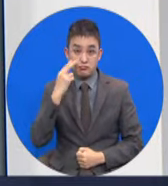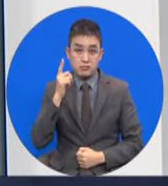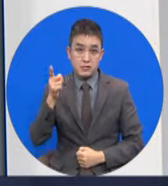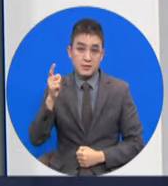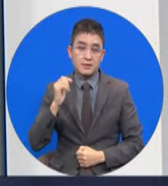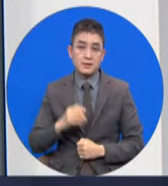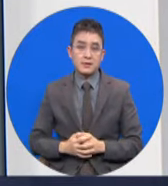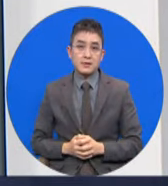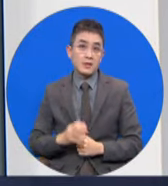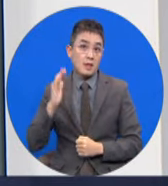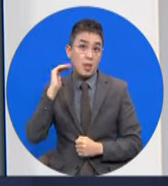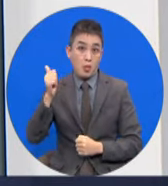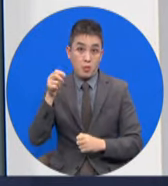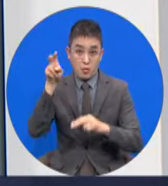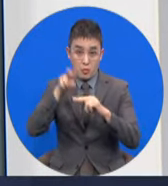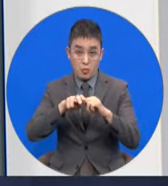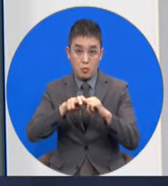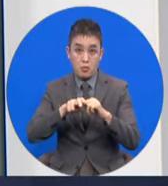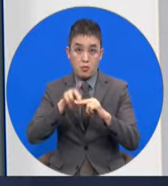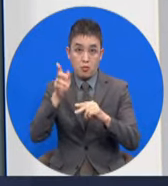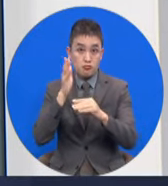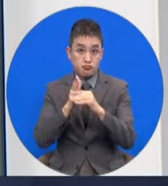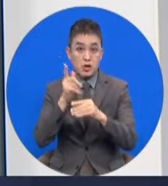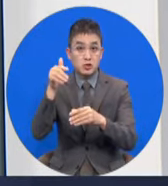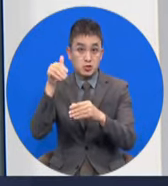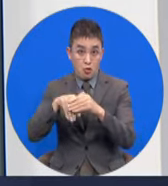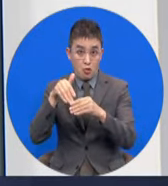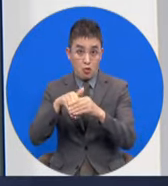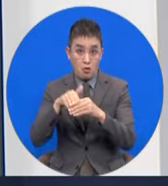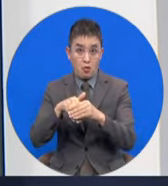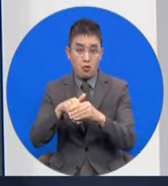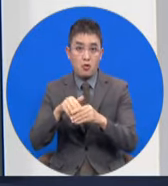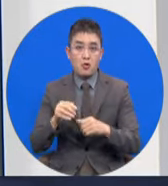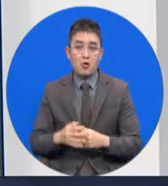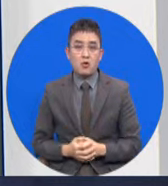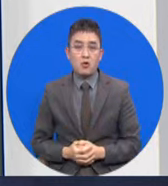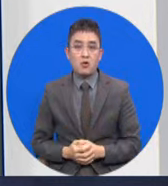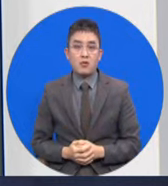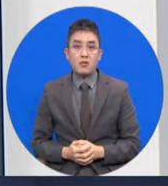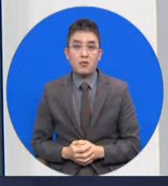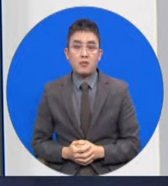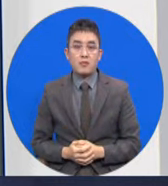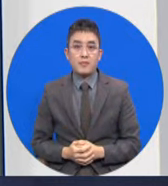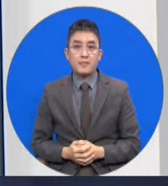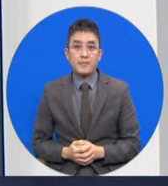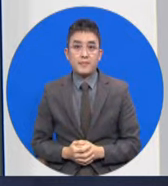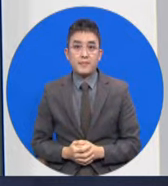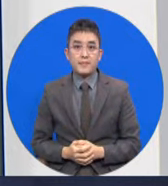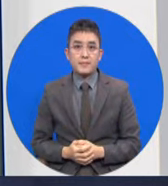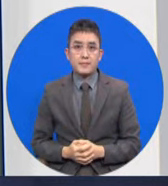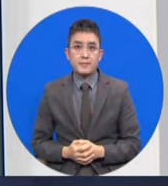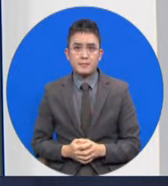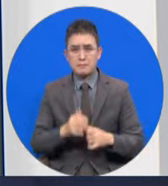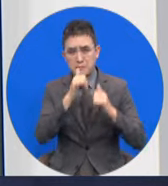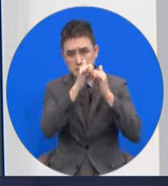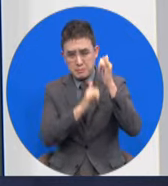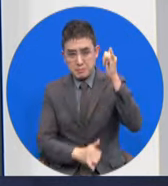중에 이런 치는 선거 중간 선거 하원원 선거입니다. 주로 상원 3분의 1씩 뽑습니다만 이때 역대